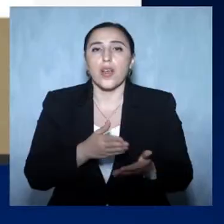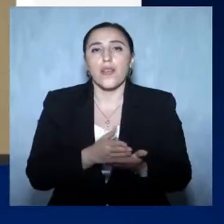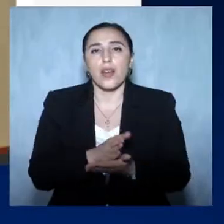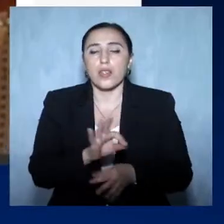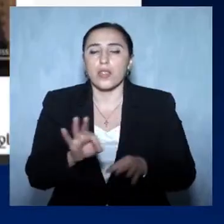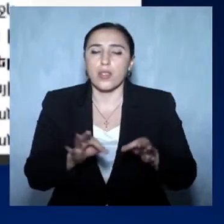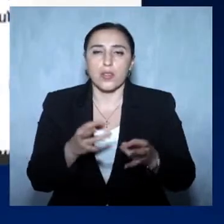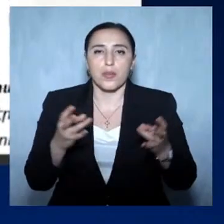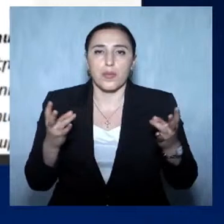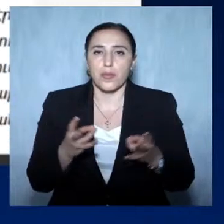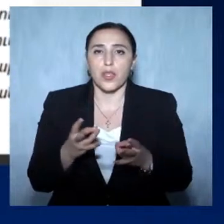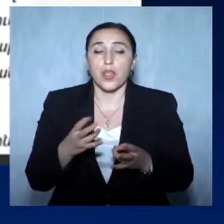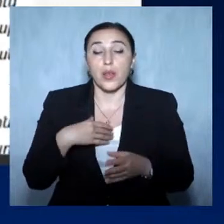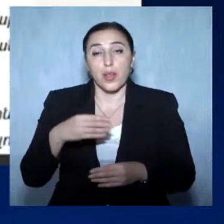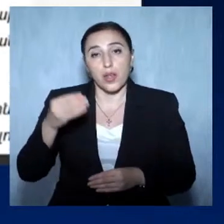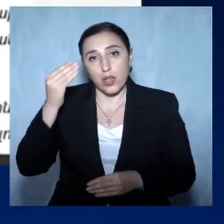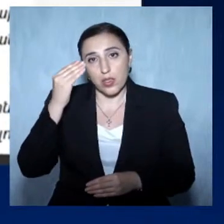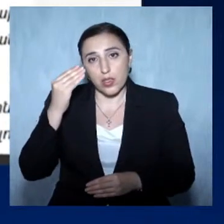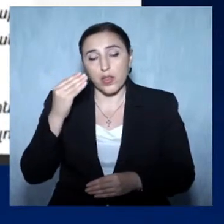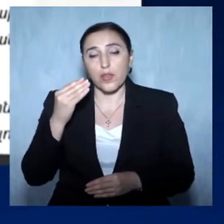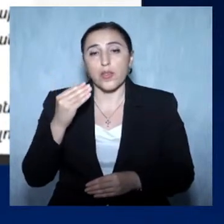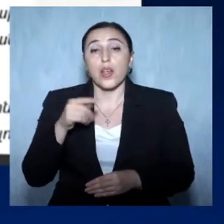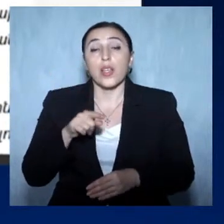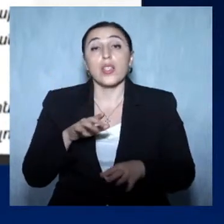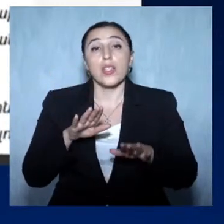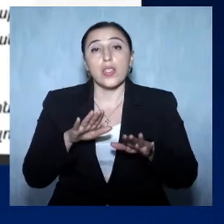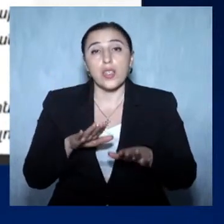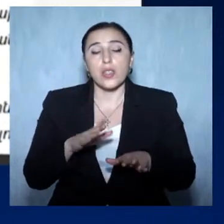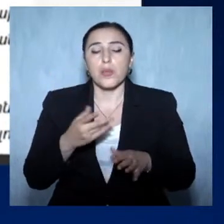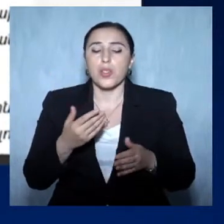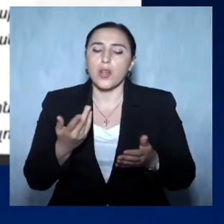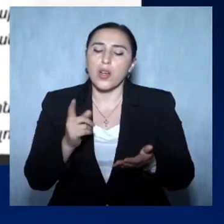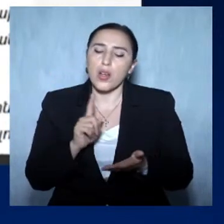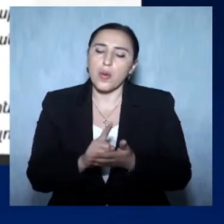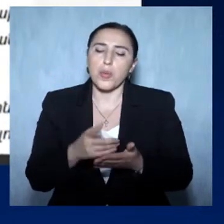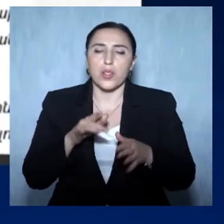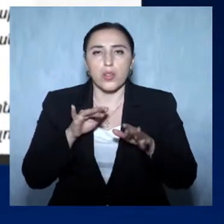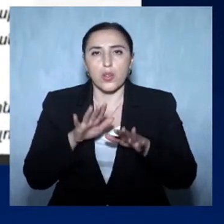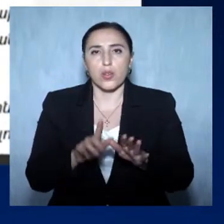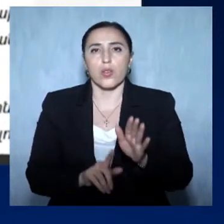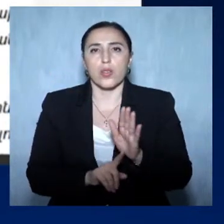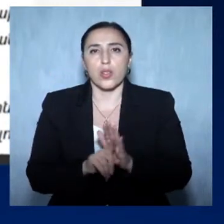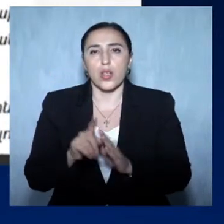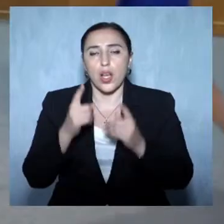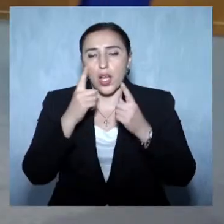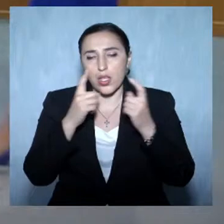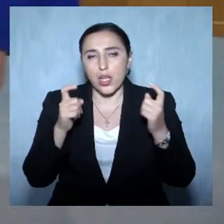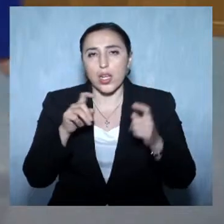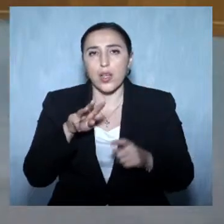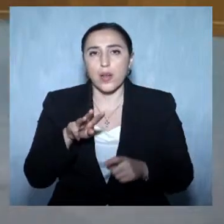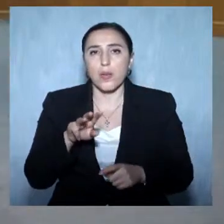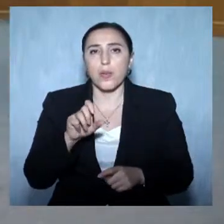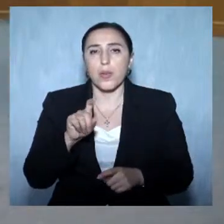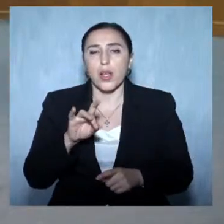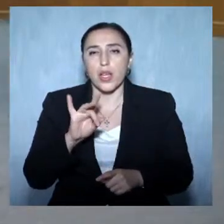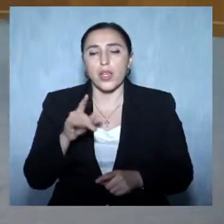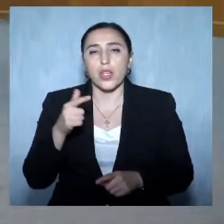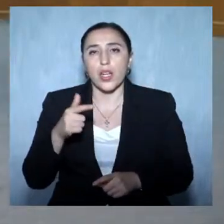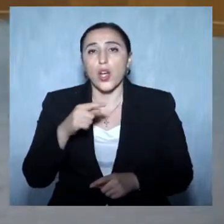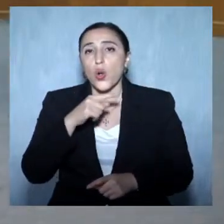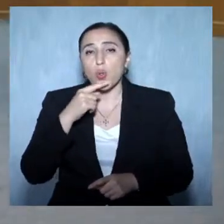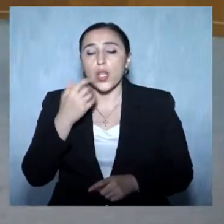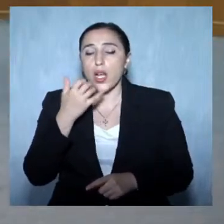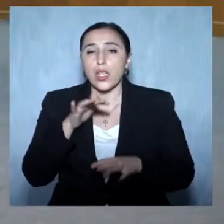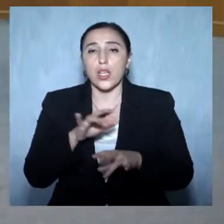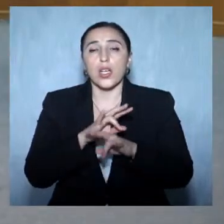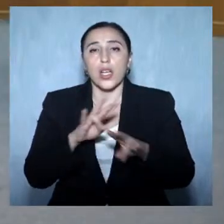Ես կարծում եմ այդ տեղ որոշակի գործ ընթացեպեց սկսել։ Հայտա արել է Մհերգրի գորյանը։ Աս Հուսաստանի արդգործ